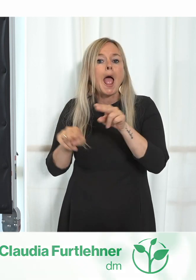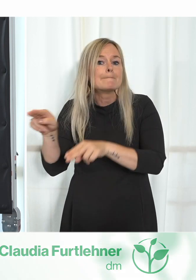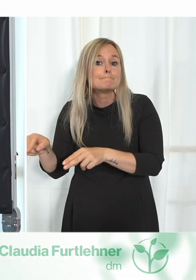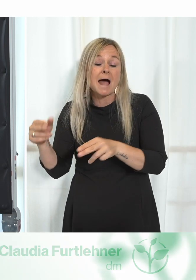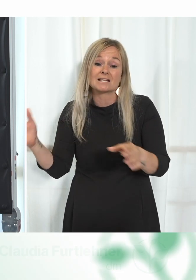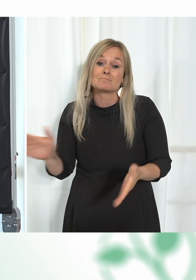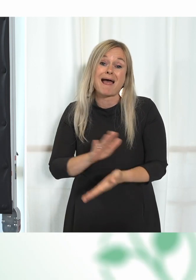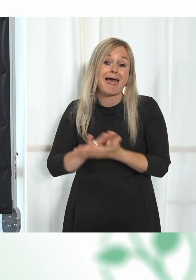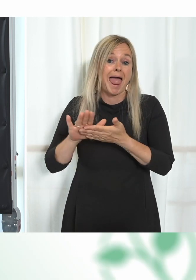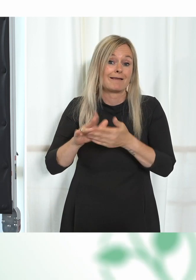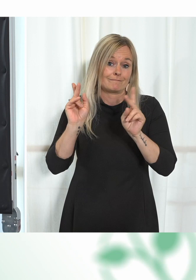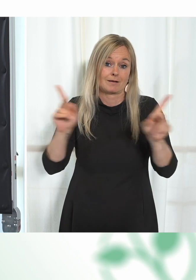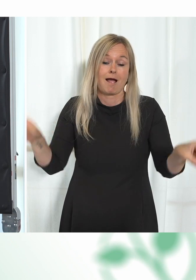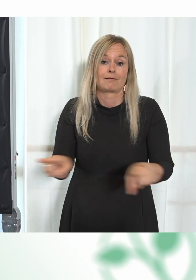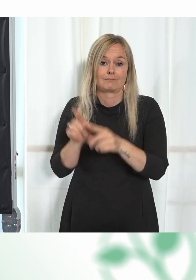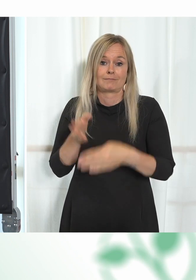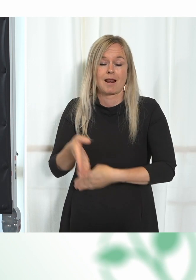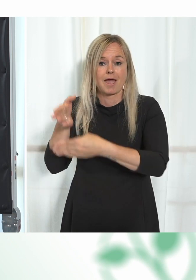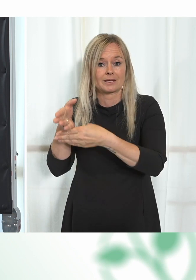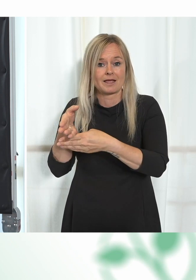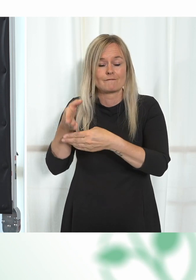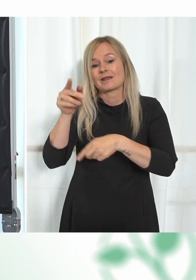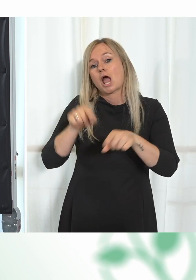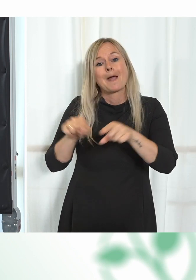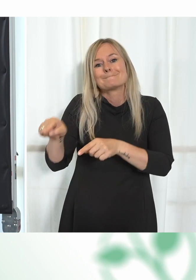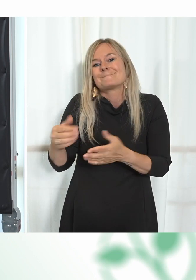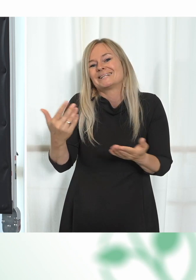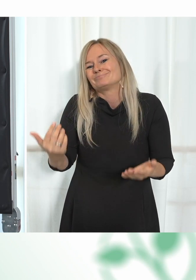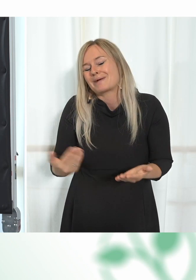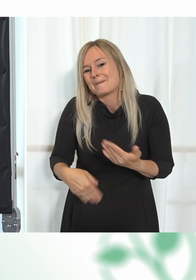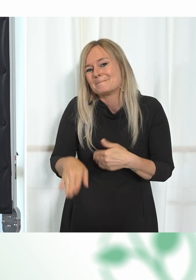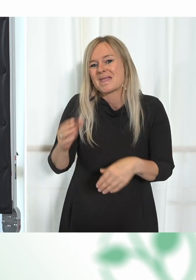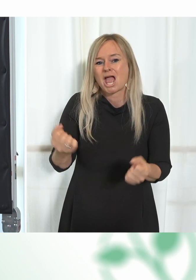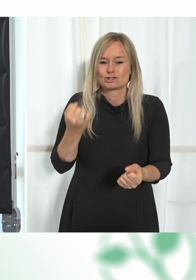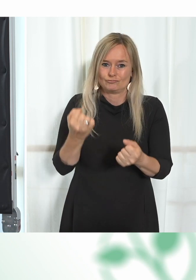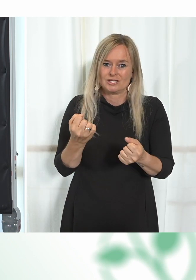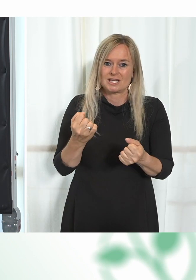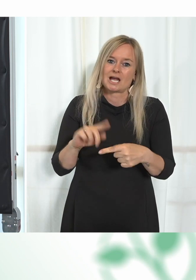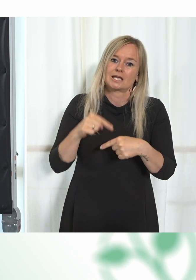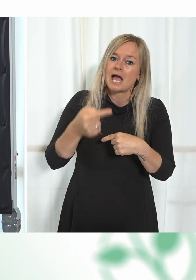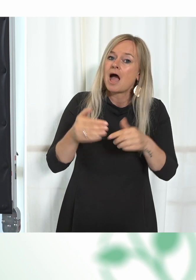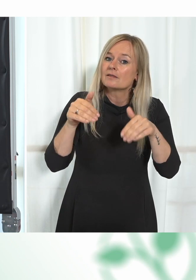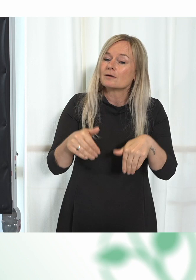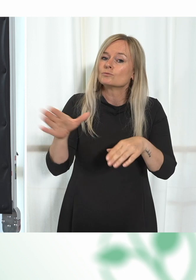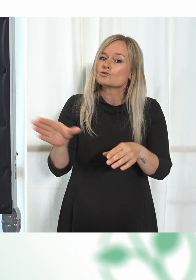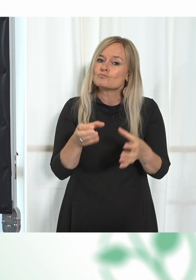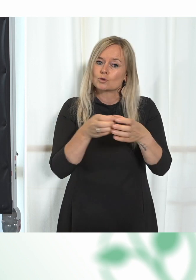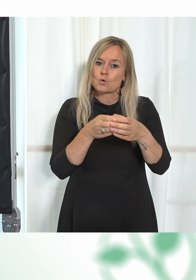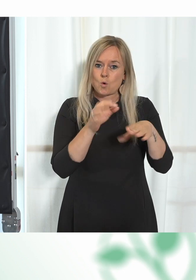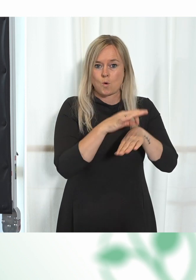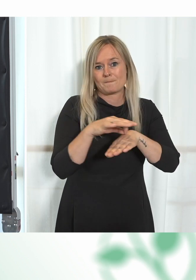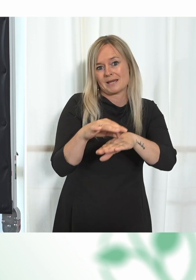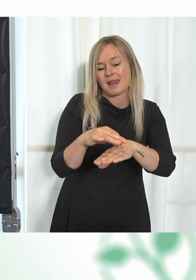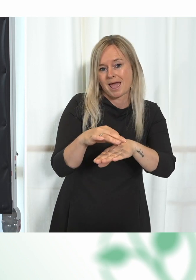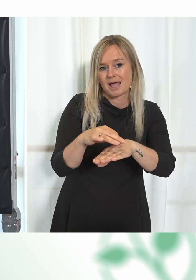gleich hilft, manchmal eben nicht. Da muss man das natürlich mit den Gruppenleitern, mit dem Betriebsarzt, mit